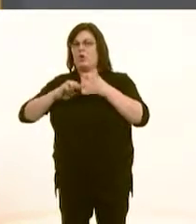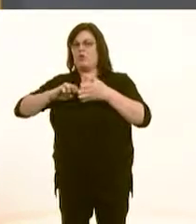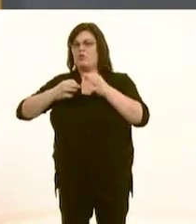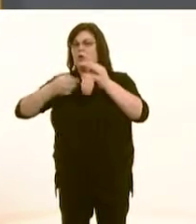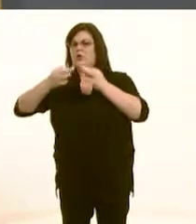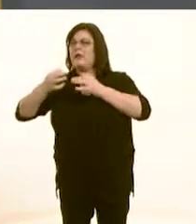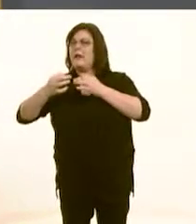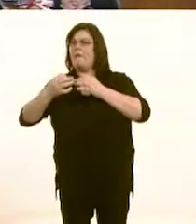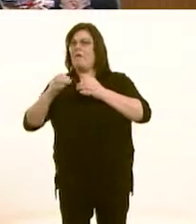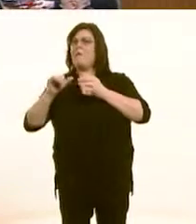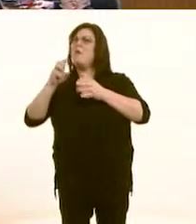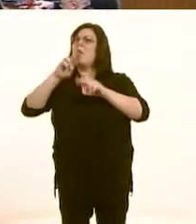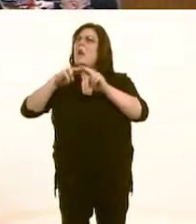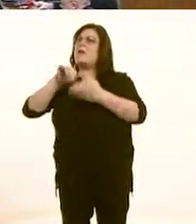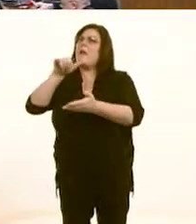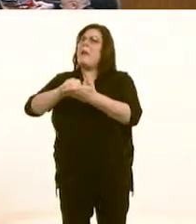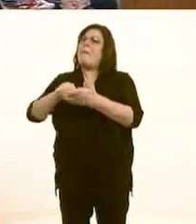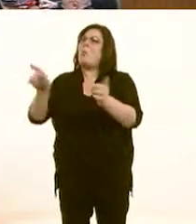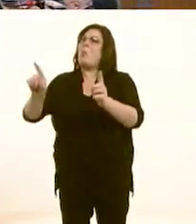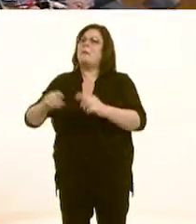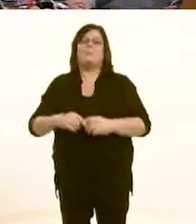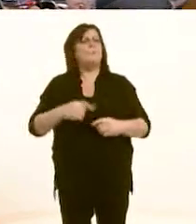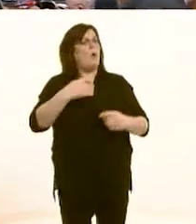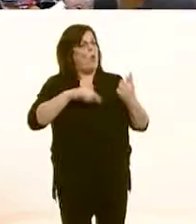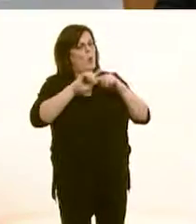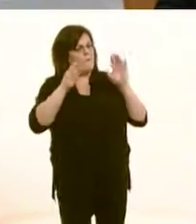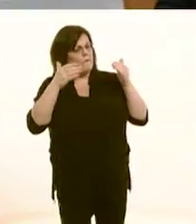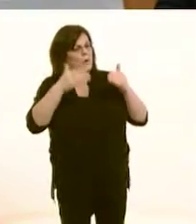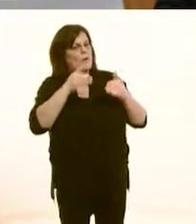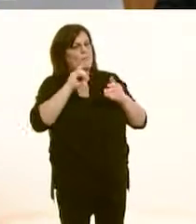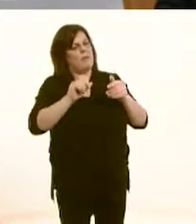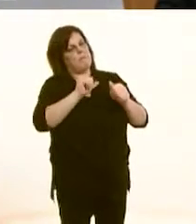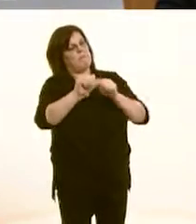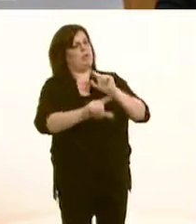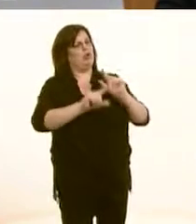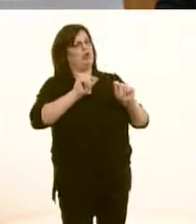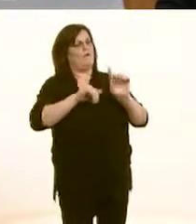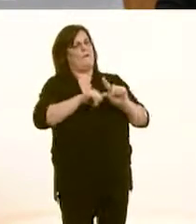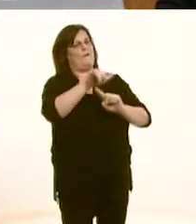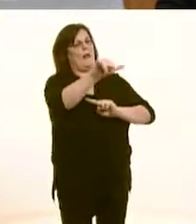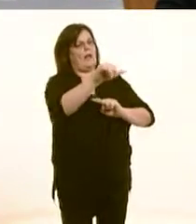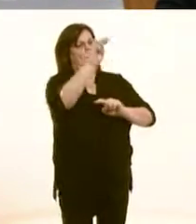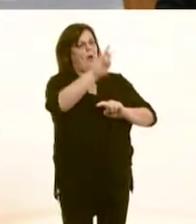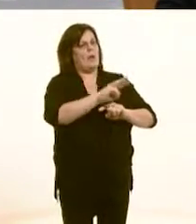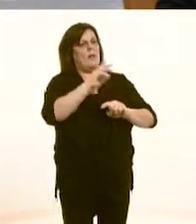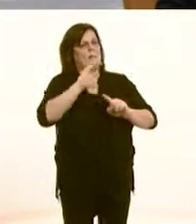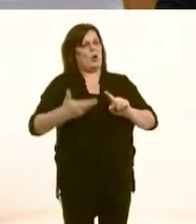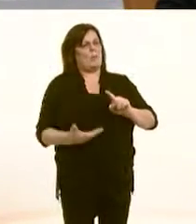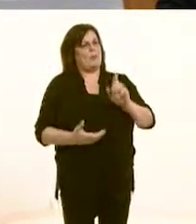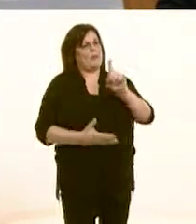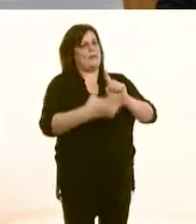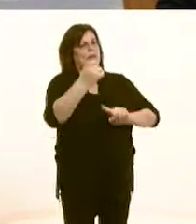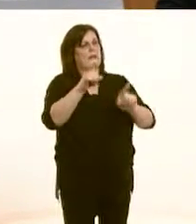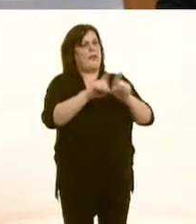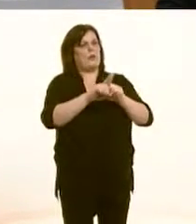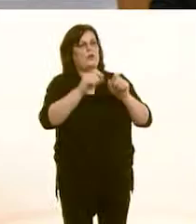Airport, please? Yes, our focus on Cardiff Airport is that it should become the airport of choice for Wales, commercially successful and an even more powerful driver of